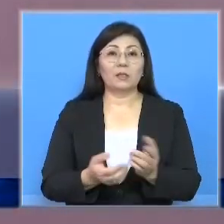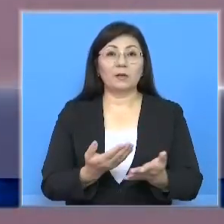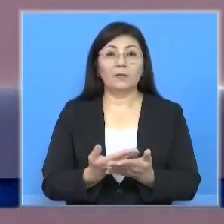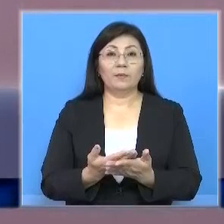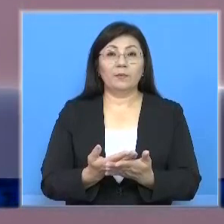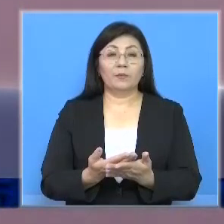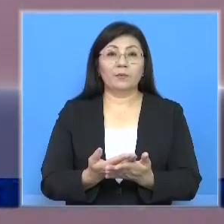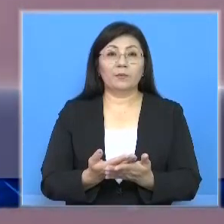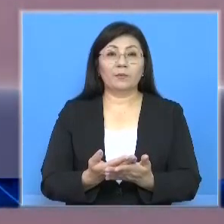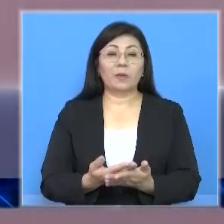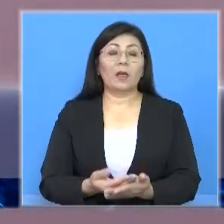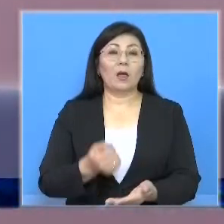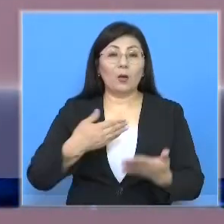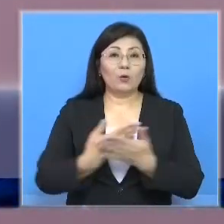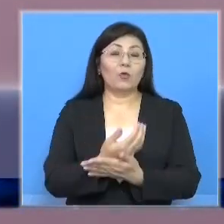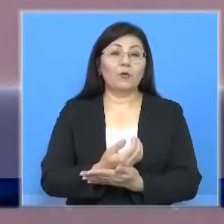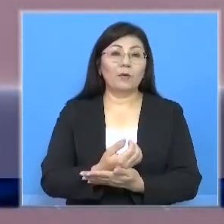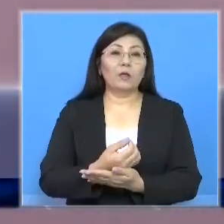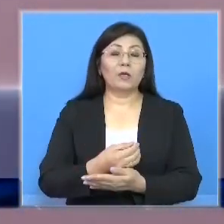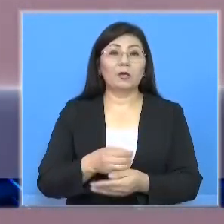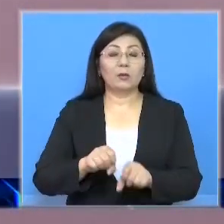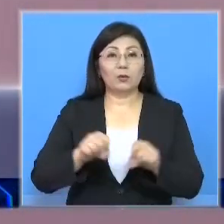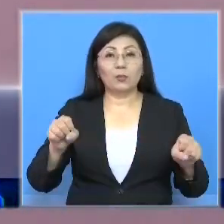предварительно изолированные трубы полиэтиленовой оболочки